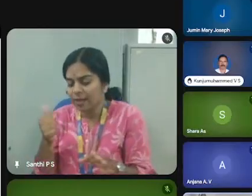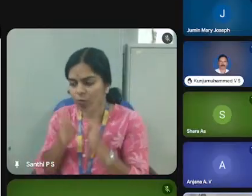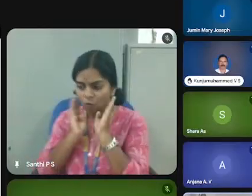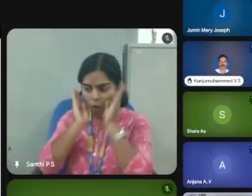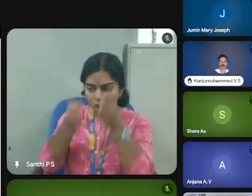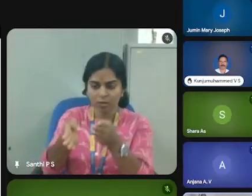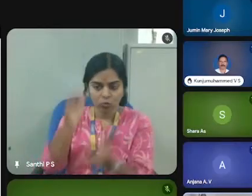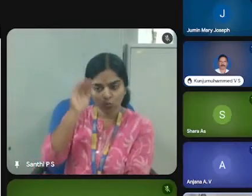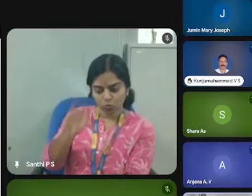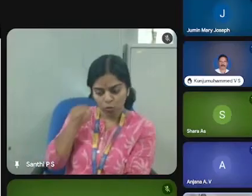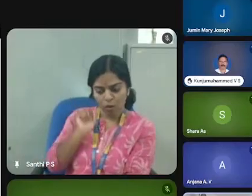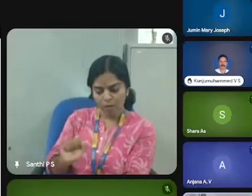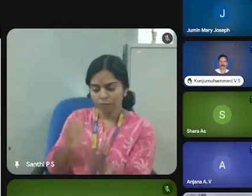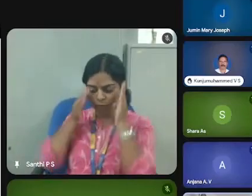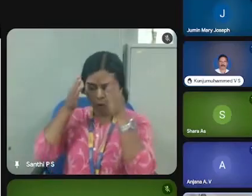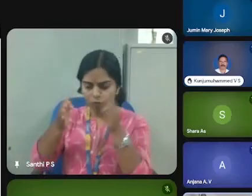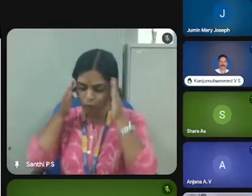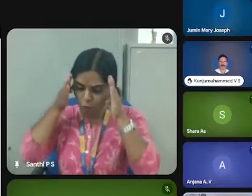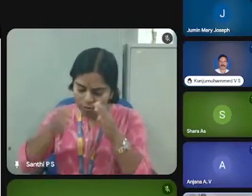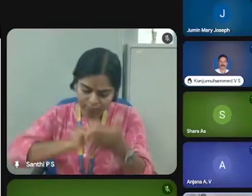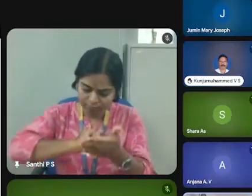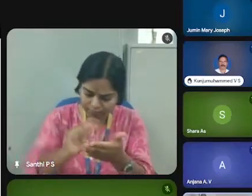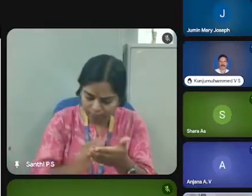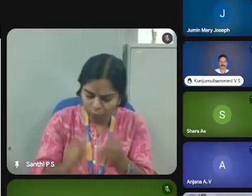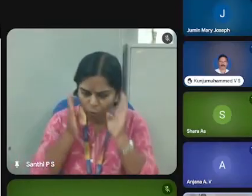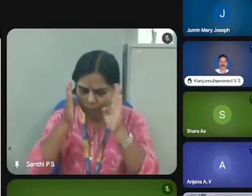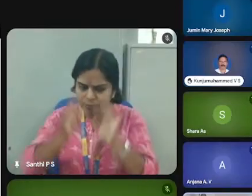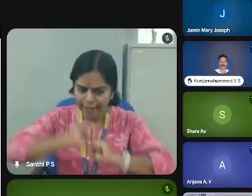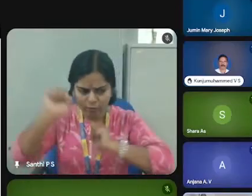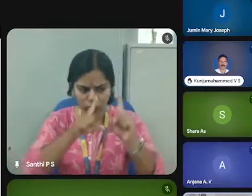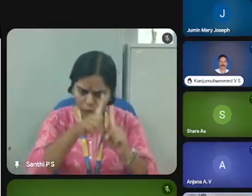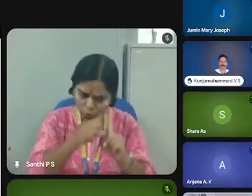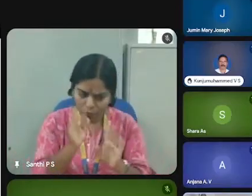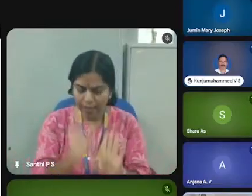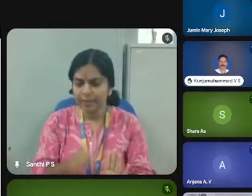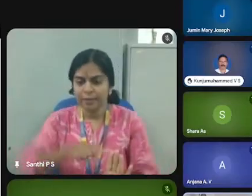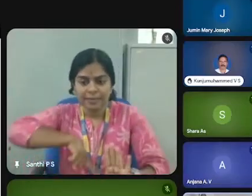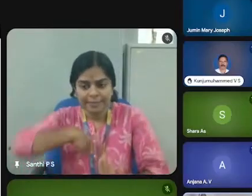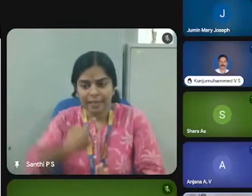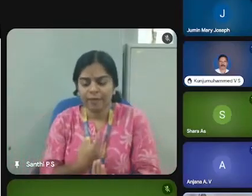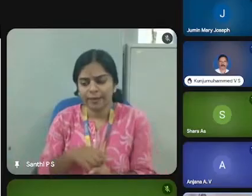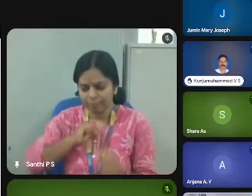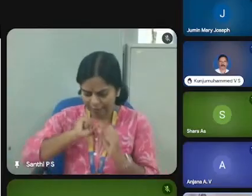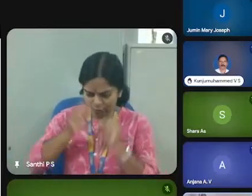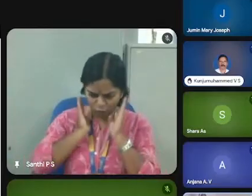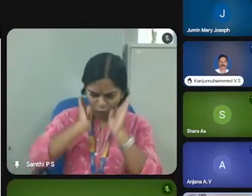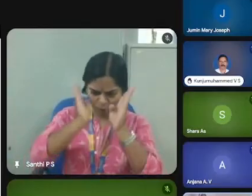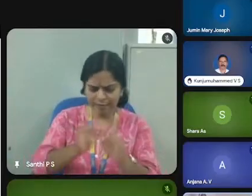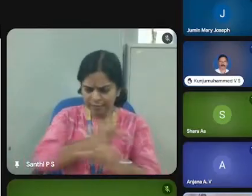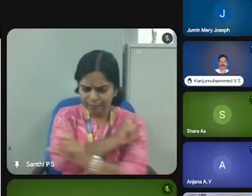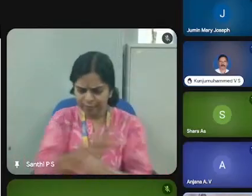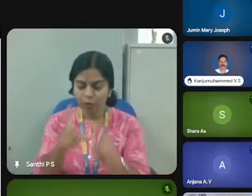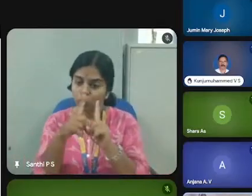എങ്ങനെയാണെന്ന് നോക്കണം. ശ്രദ്ധിച്ച് ചെയ്യുന്ന ആളാണോ, എല്ലാ കാര്യങ്ങളും വന്നിട്ട് സെൽഫ് കെയർ ആക്ടിവിറ്റീസ് ആയാലും കറക്റ്റായിട്ട്